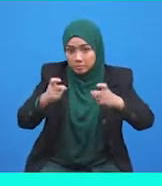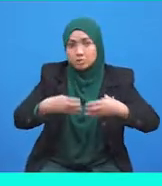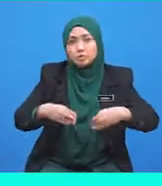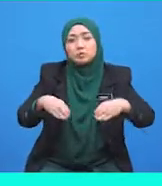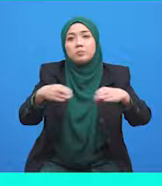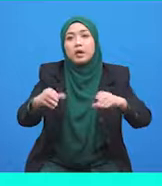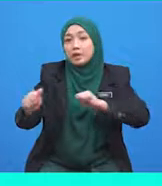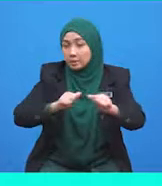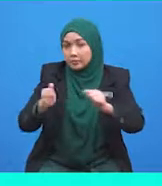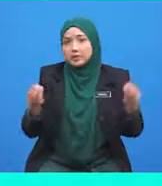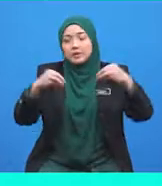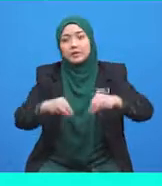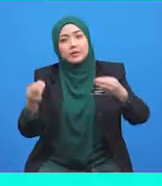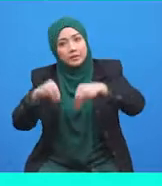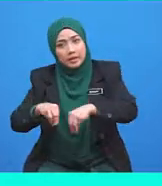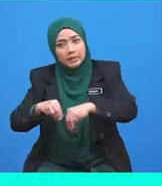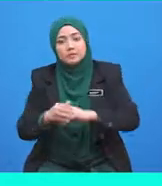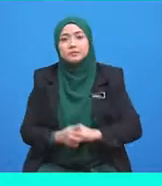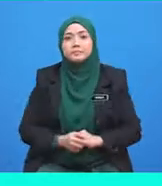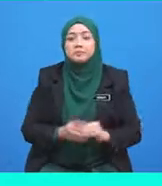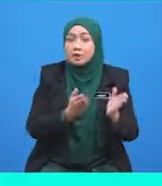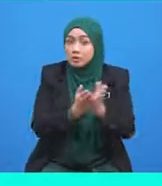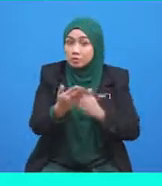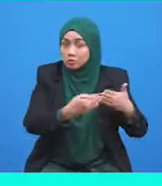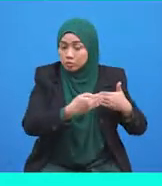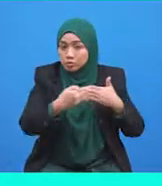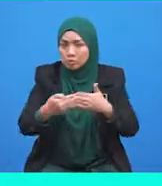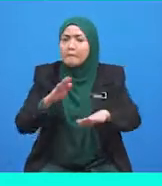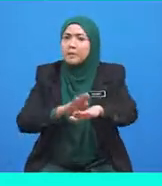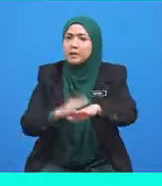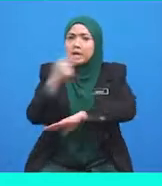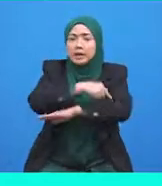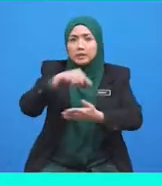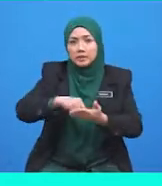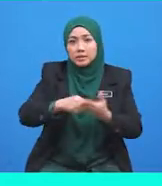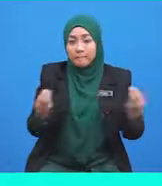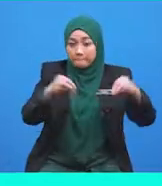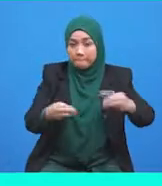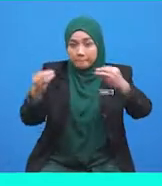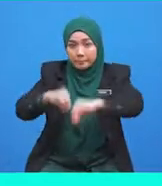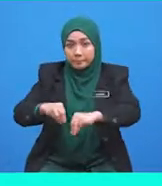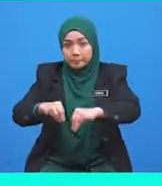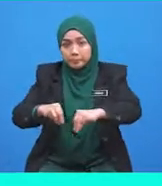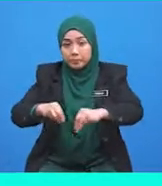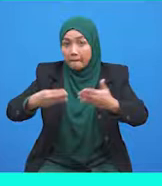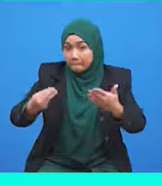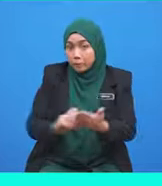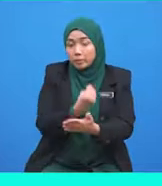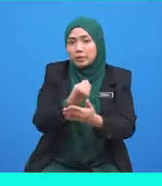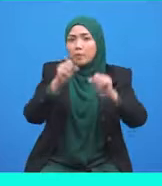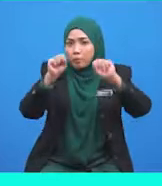aktiviti pertanian tersebut. Seterusnya, pada hari ini, pertanian komersial sebenarnya